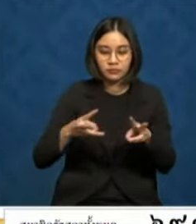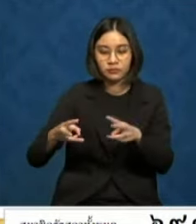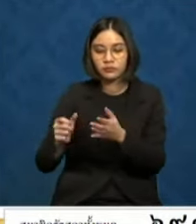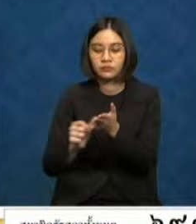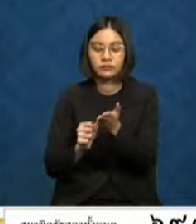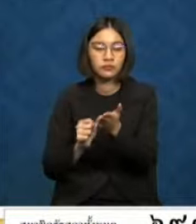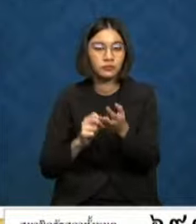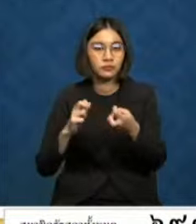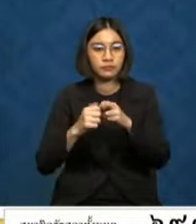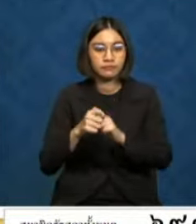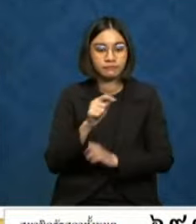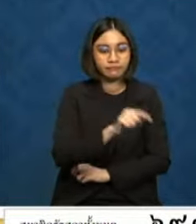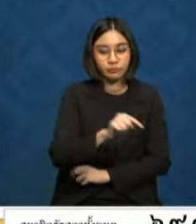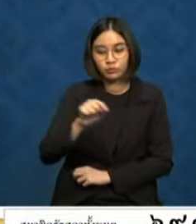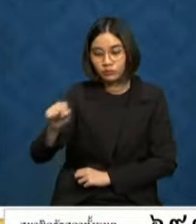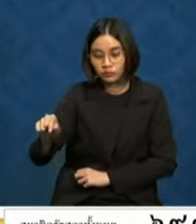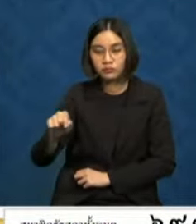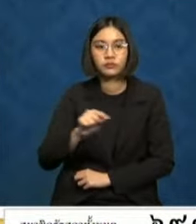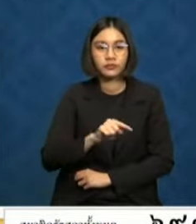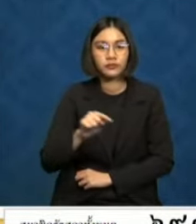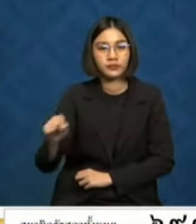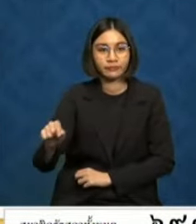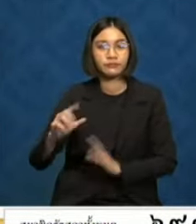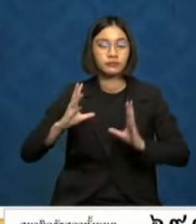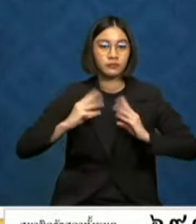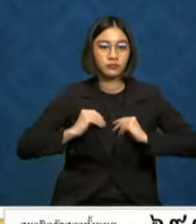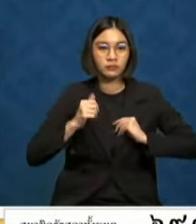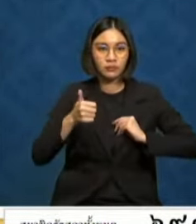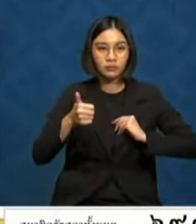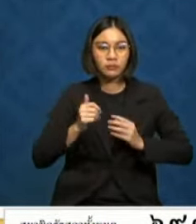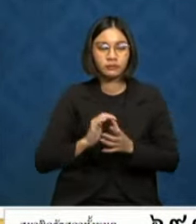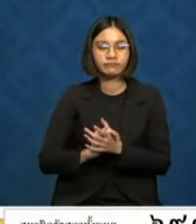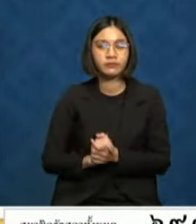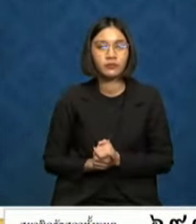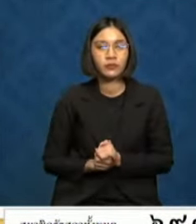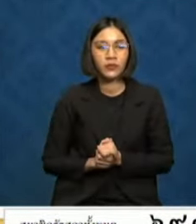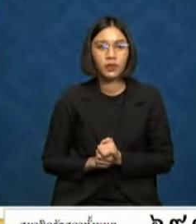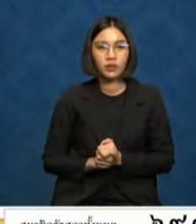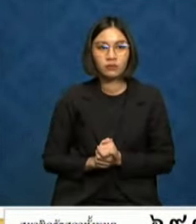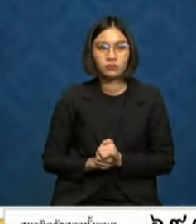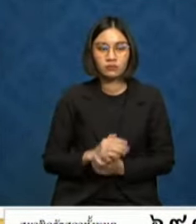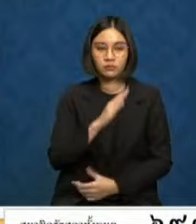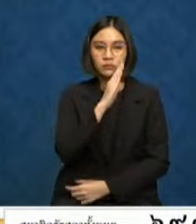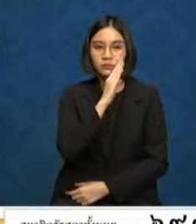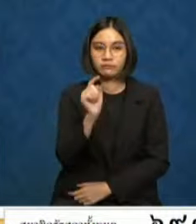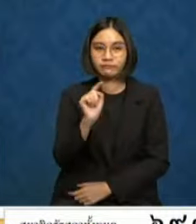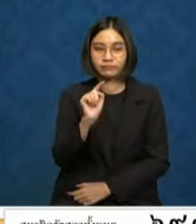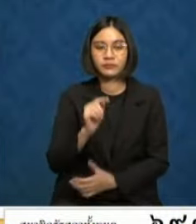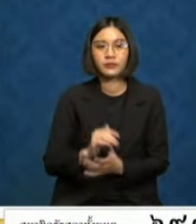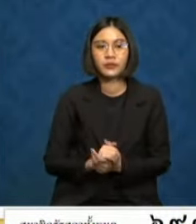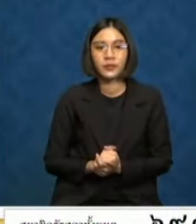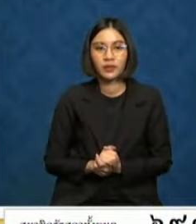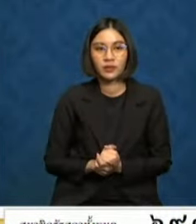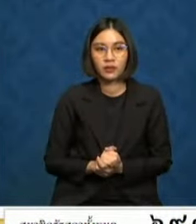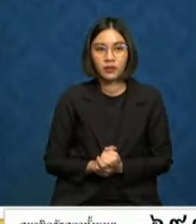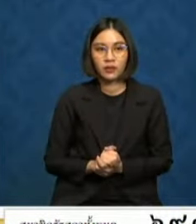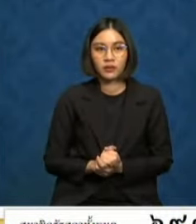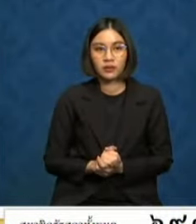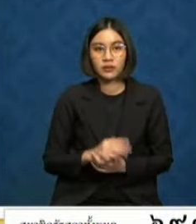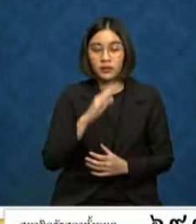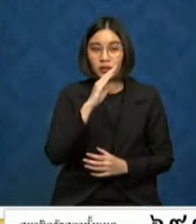ที่ทั้งสองฝ่ายนะครับมีในกรณีที่โทษมีโทษของการ